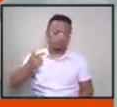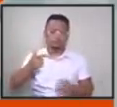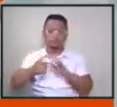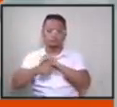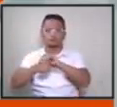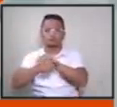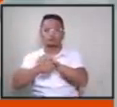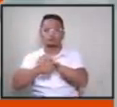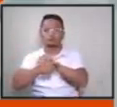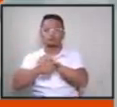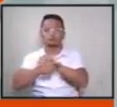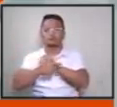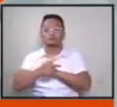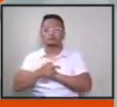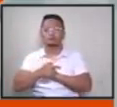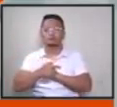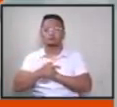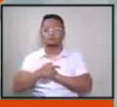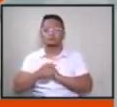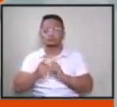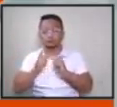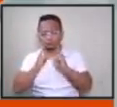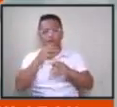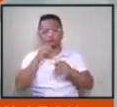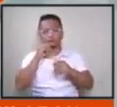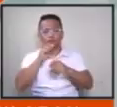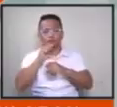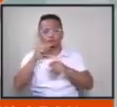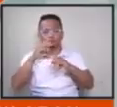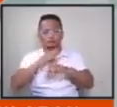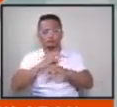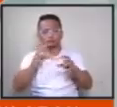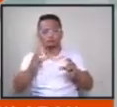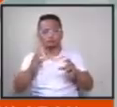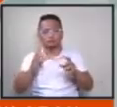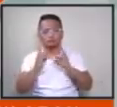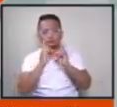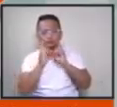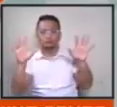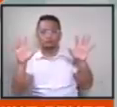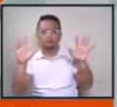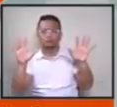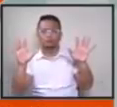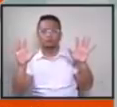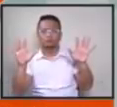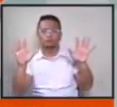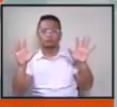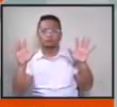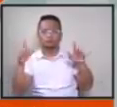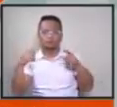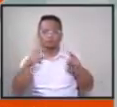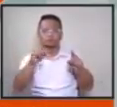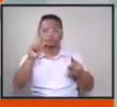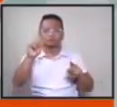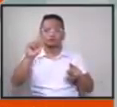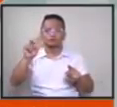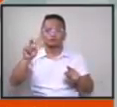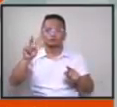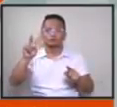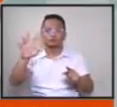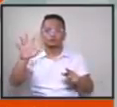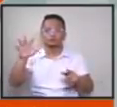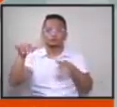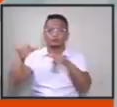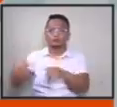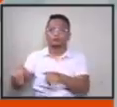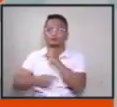Anyway, ano, makikipag-usap ka ba sa kanila o tutuloy na namin kaso? Sir, kausapin ko muna sila ng personal, sir. Sabi, pumunta ka rito sa TV5 kasi sila dito sila mag-stay